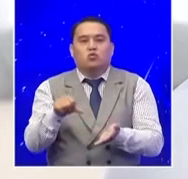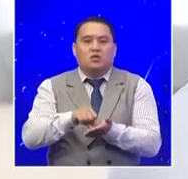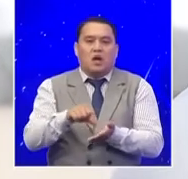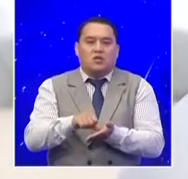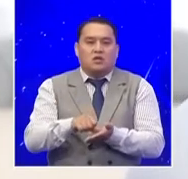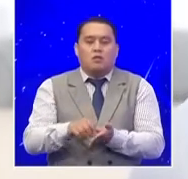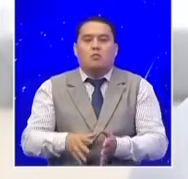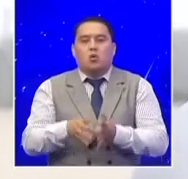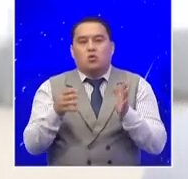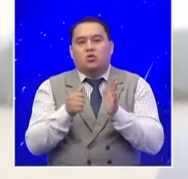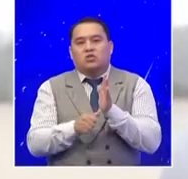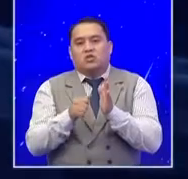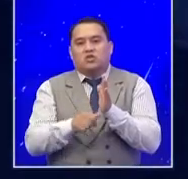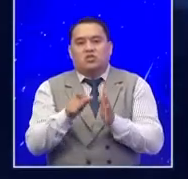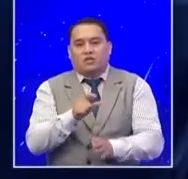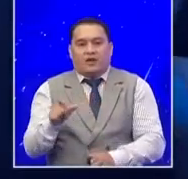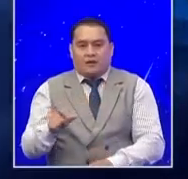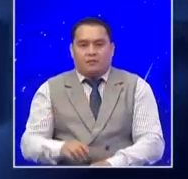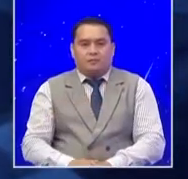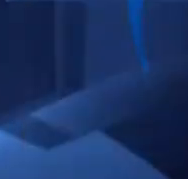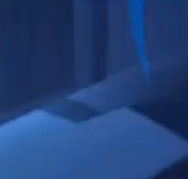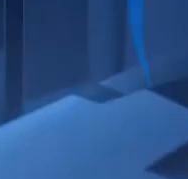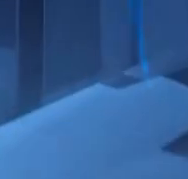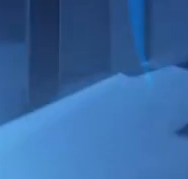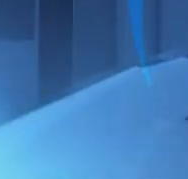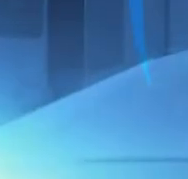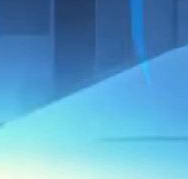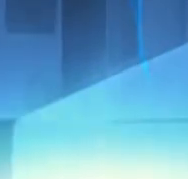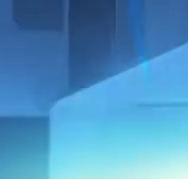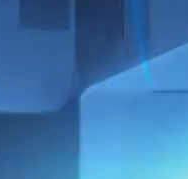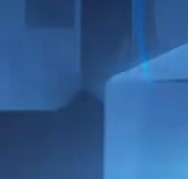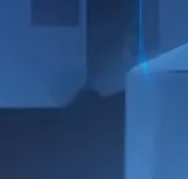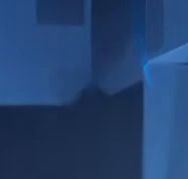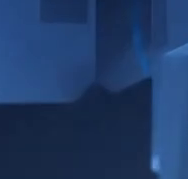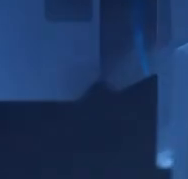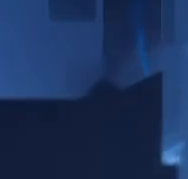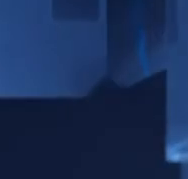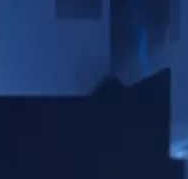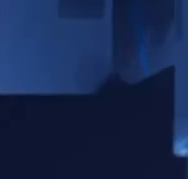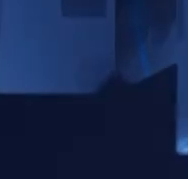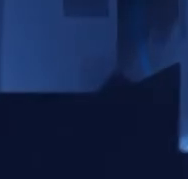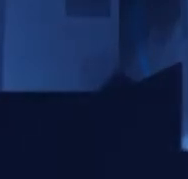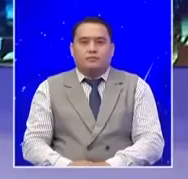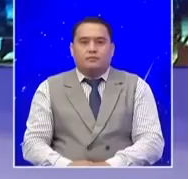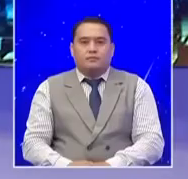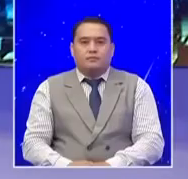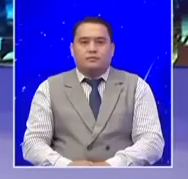подали более 60 человек. Гульназ Мустафа, Хайрат Каздурганов, телеканал ЖТСУ.